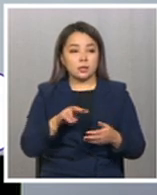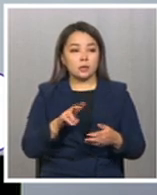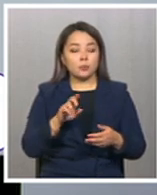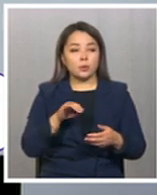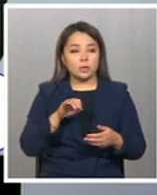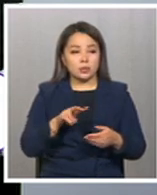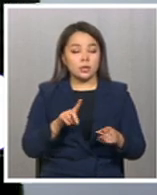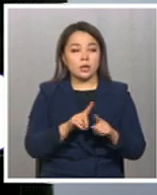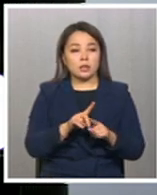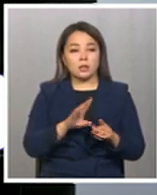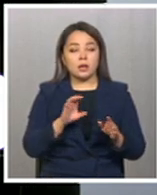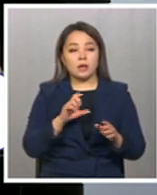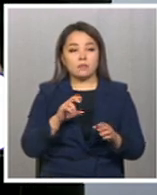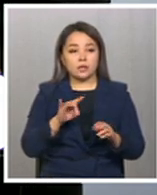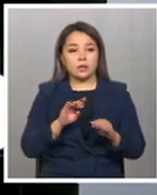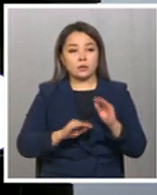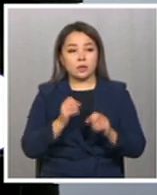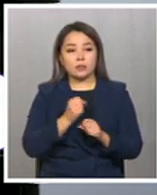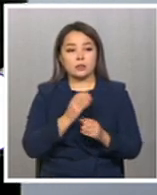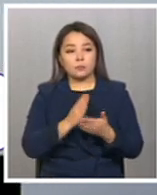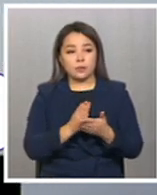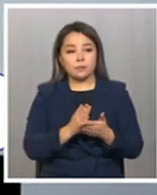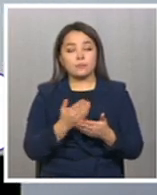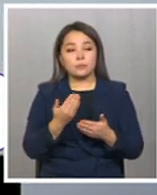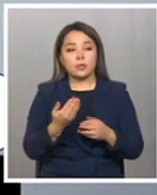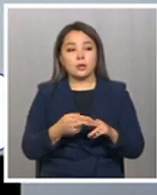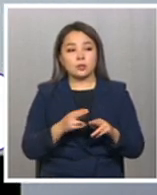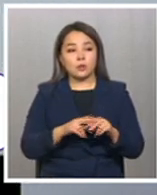метил-бутил эфирі, сондай-ақ